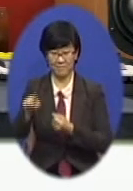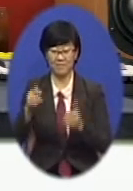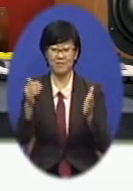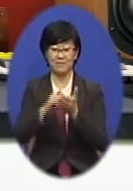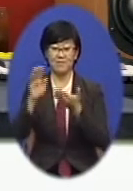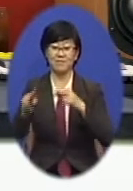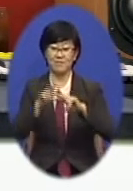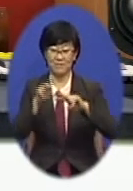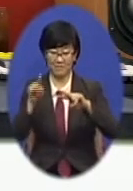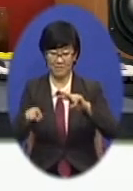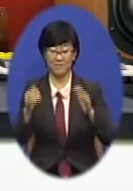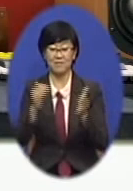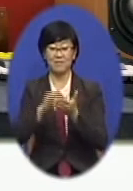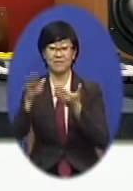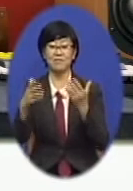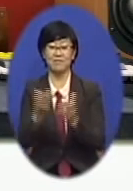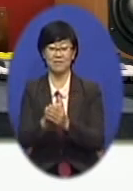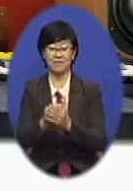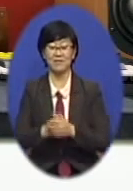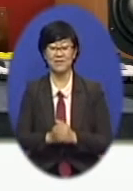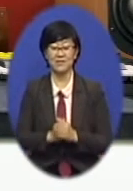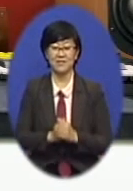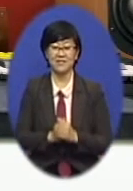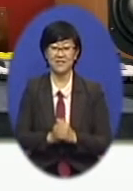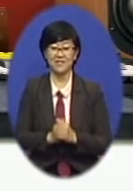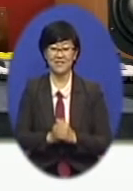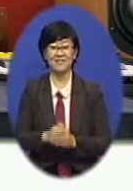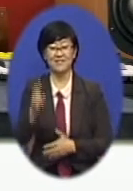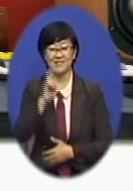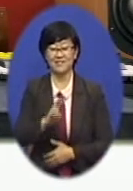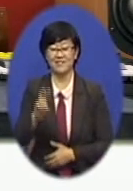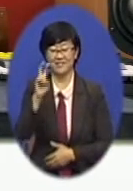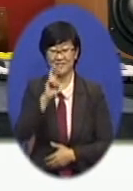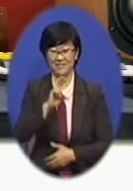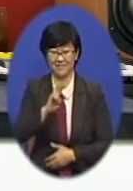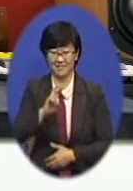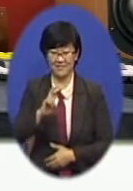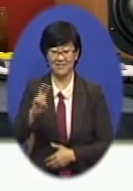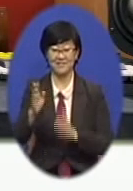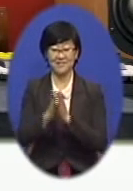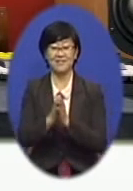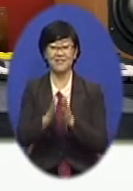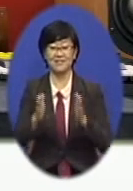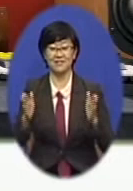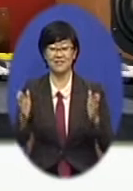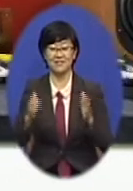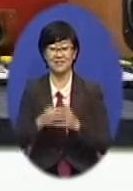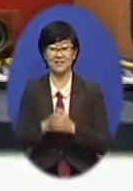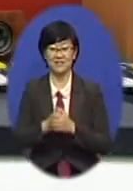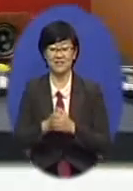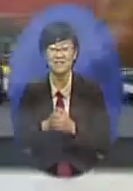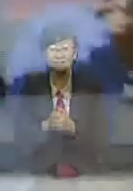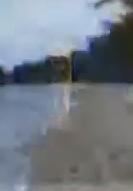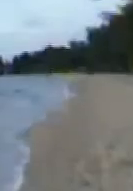눌러주시고 우물정자 심사 부탁드리겠습니다. 자, 물방아 도는 내려 음악 드리겠습니다. 음악 주세요. 네.